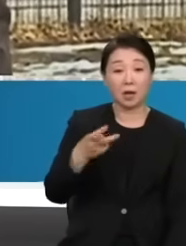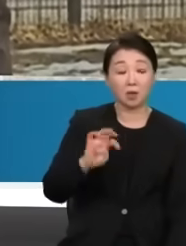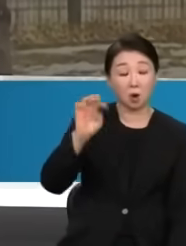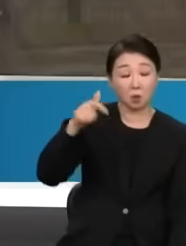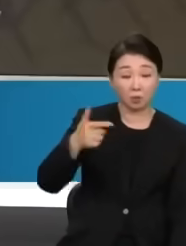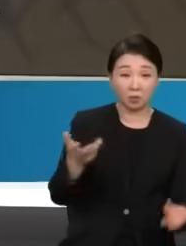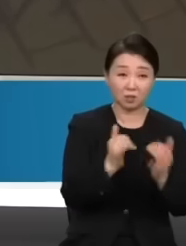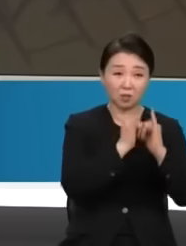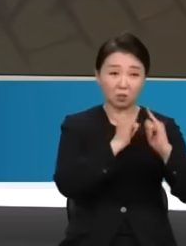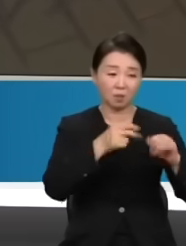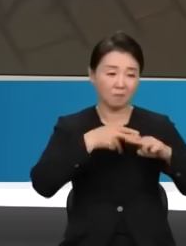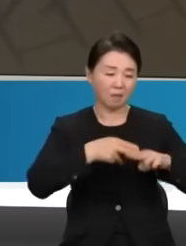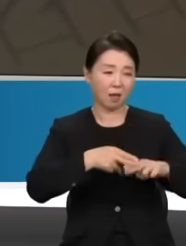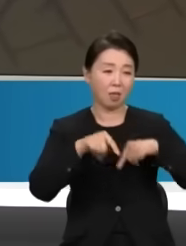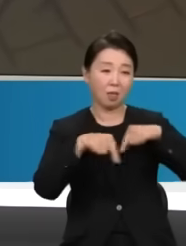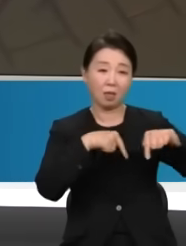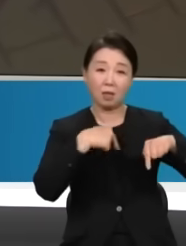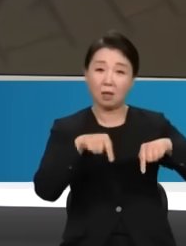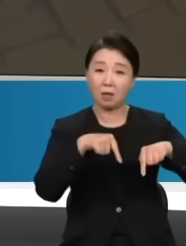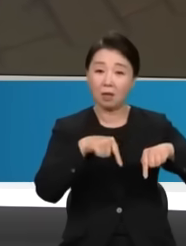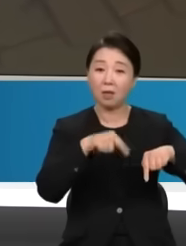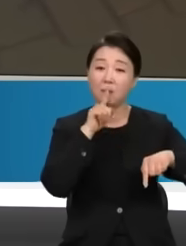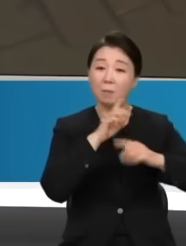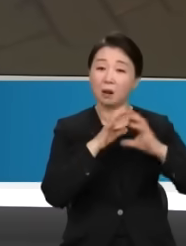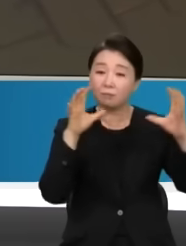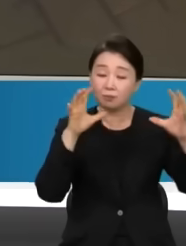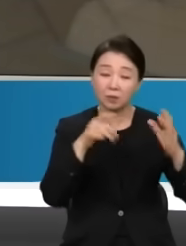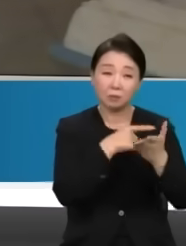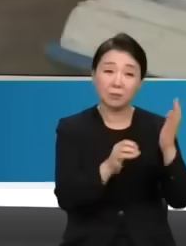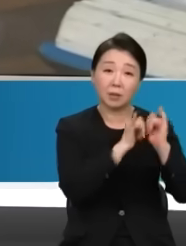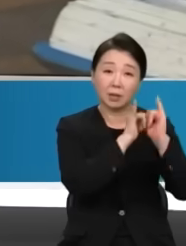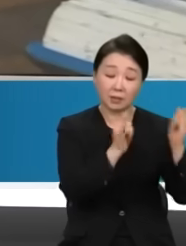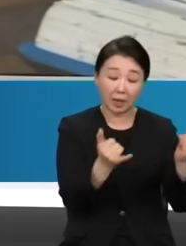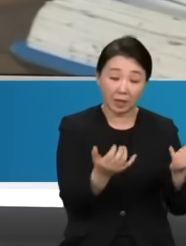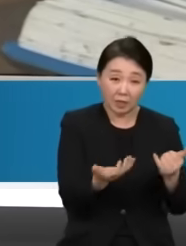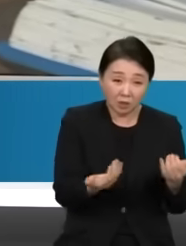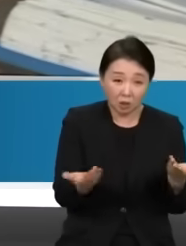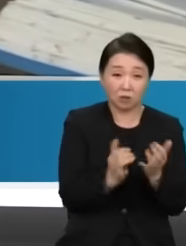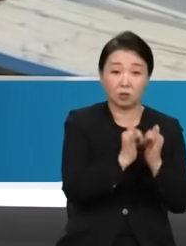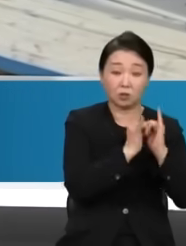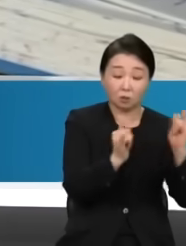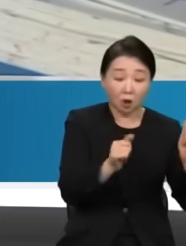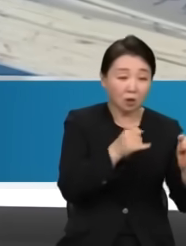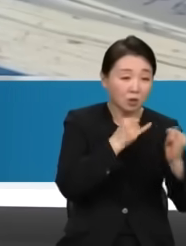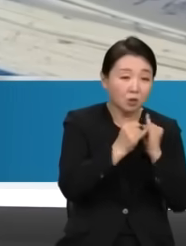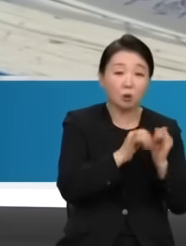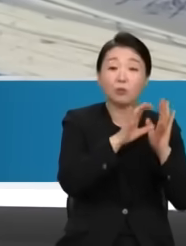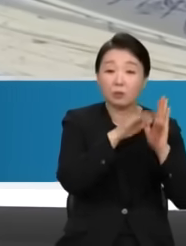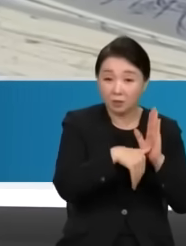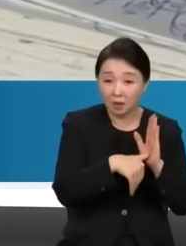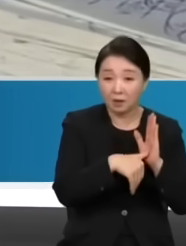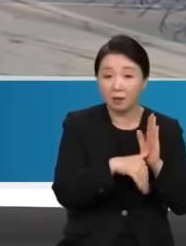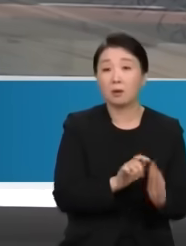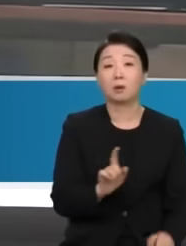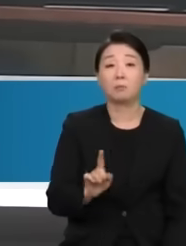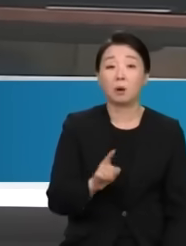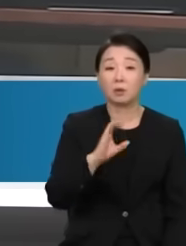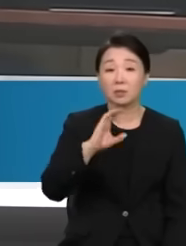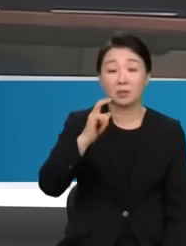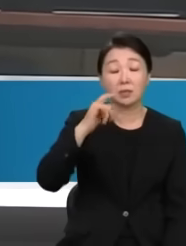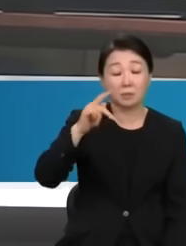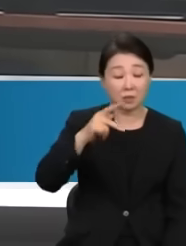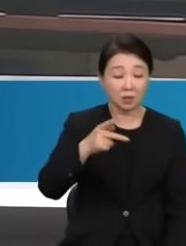직원들에게 갑질을 했다는 논란이 불거졌습니다. 피해를 입었다는 전 직원이 JTBC와 인터뷰에 나섰는데